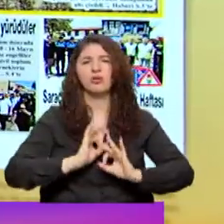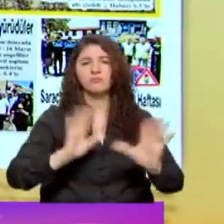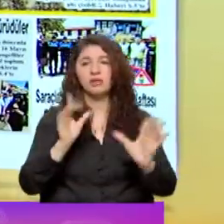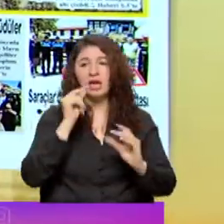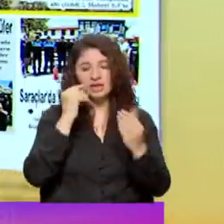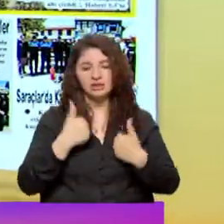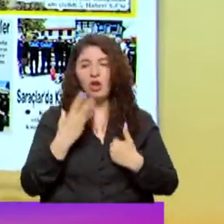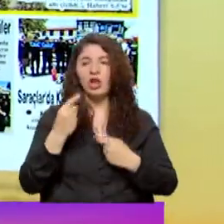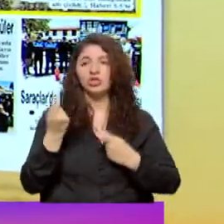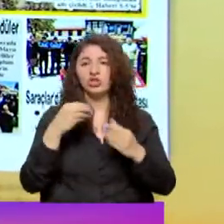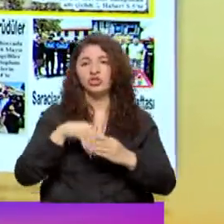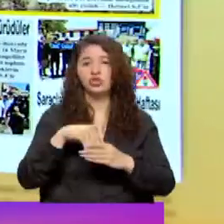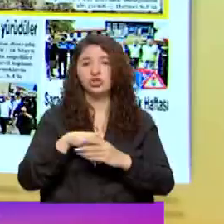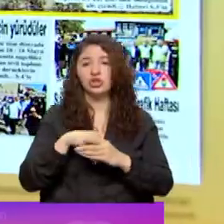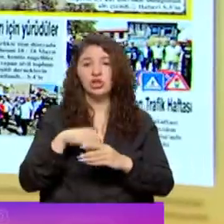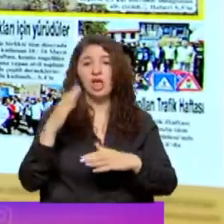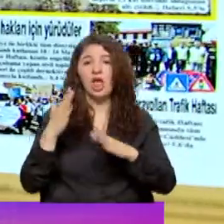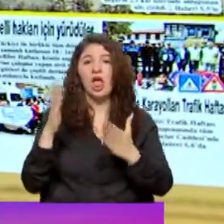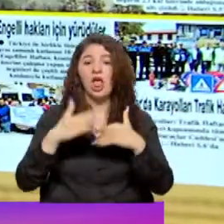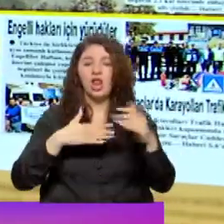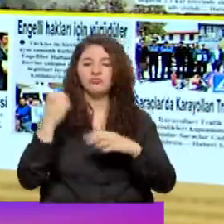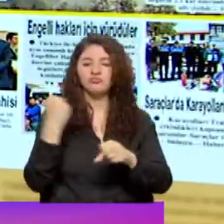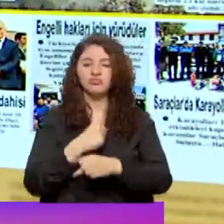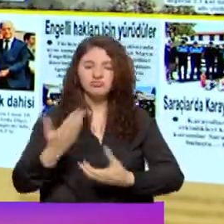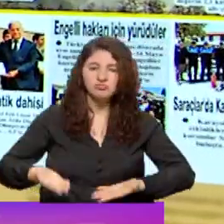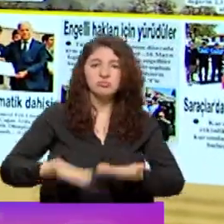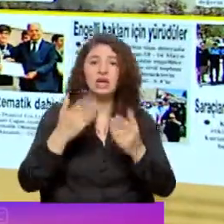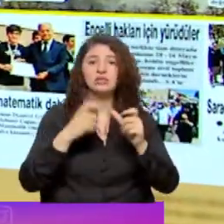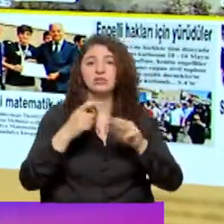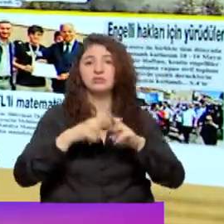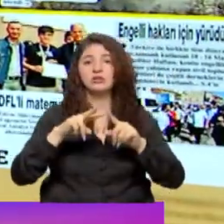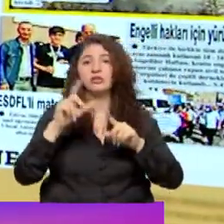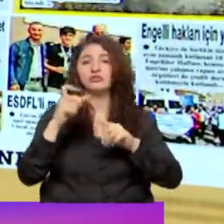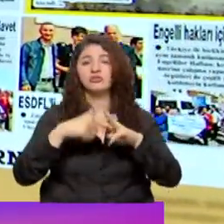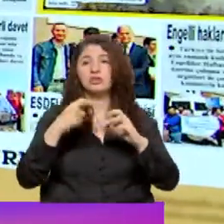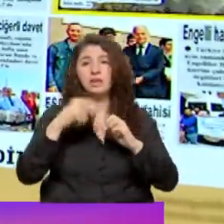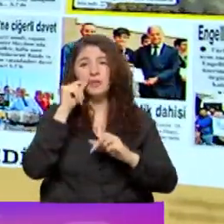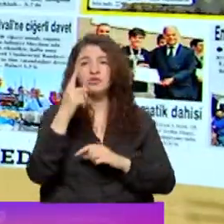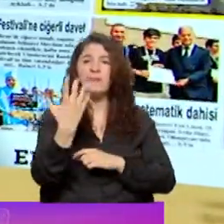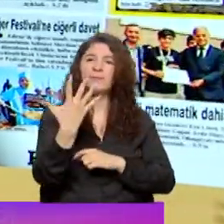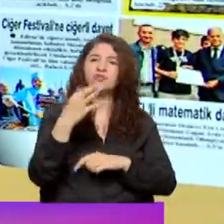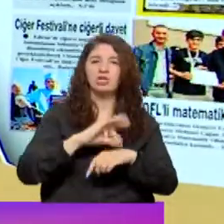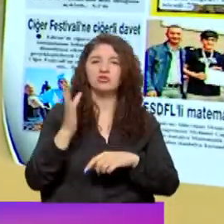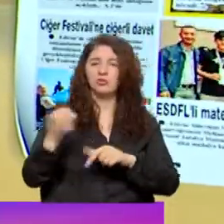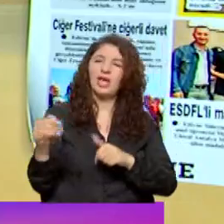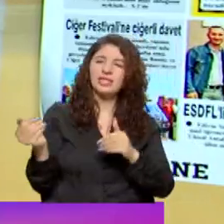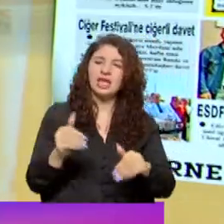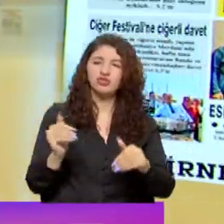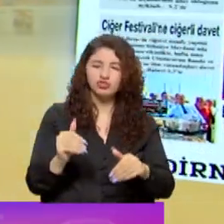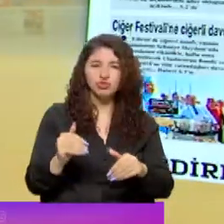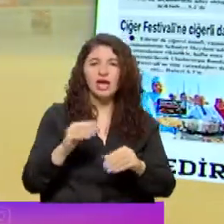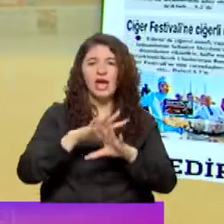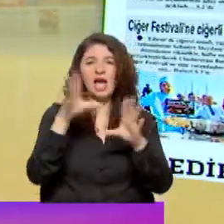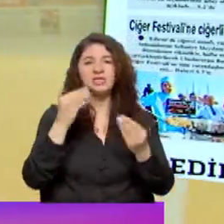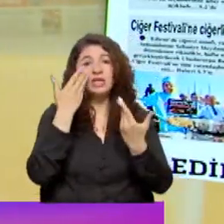kişisel olarak işin içinde elini taşın altına koymuştu Sencer Solakoğlu şöyle bir beş dakika sonra uzunluğunda olacak